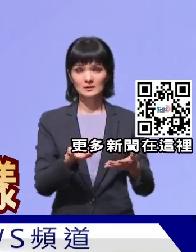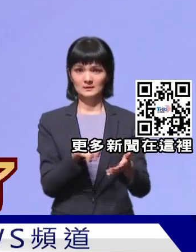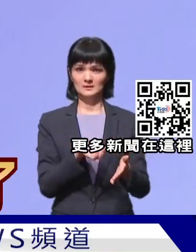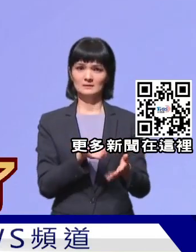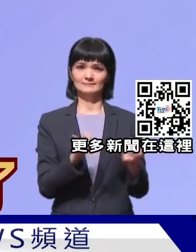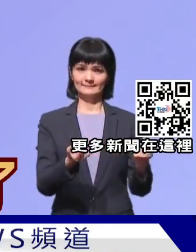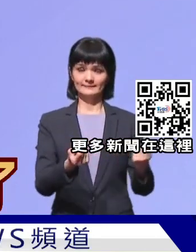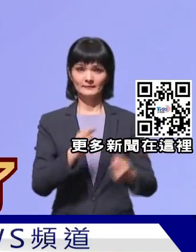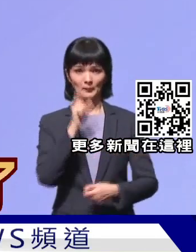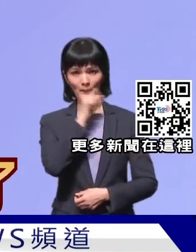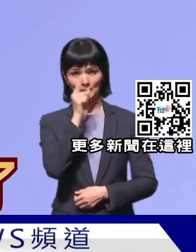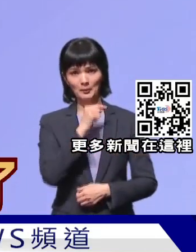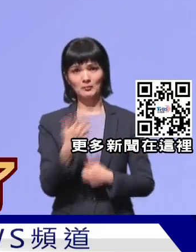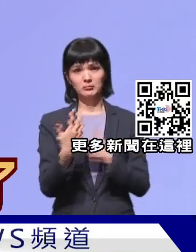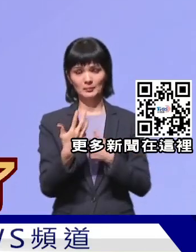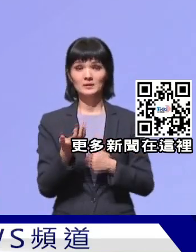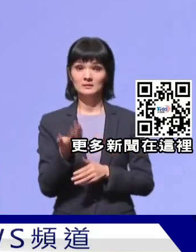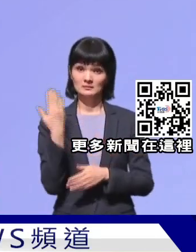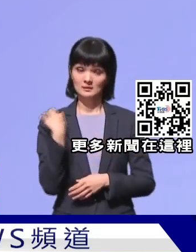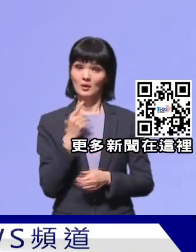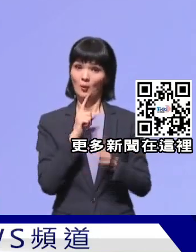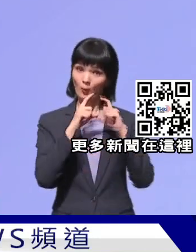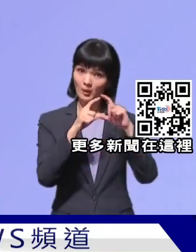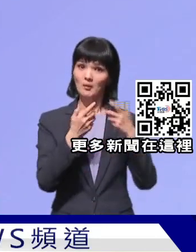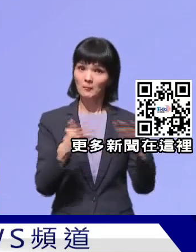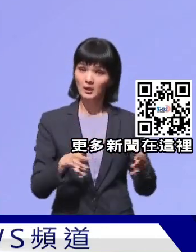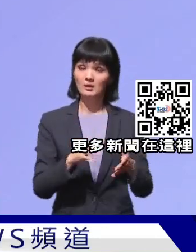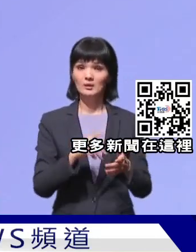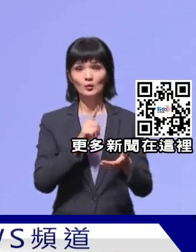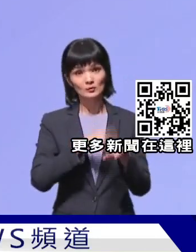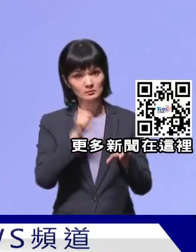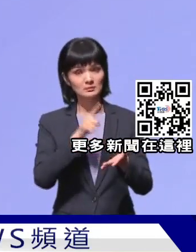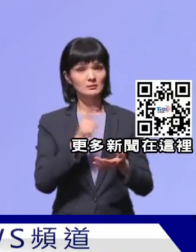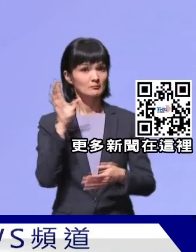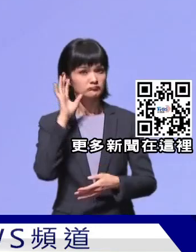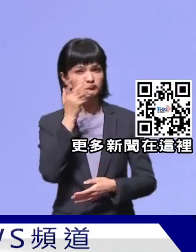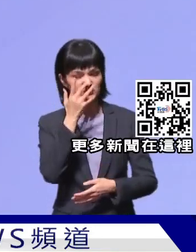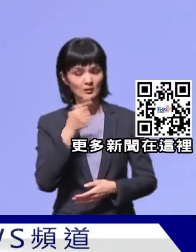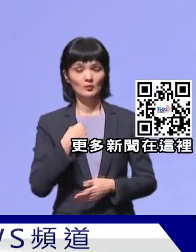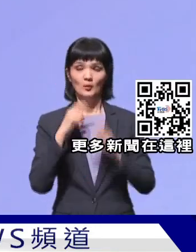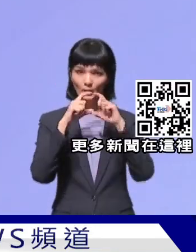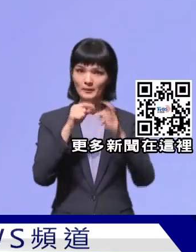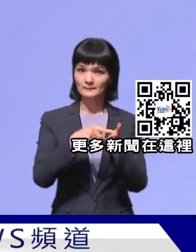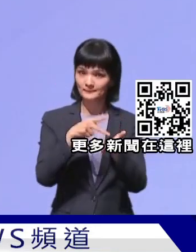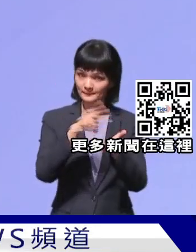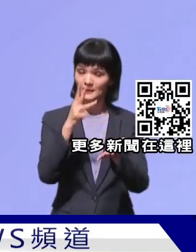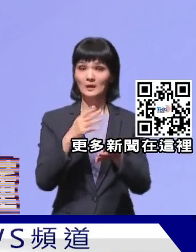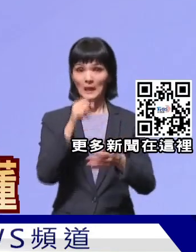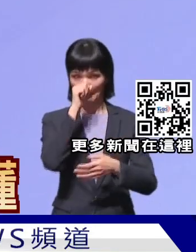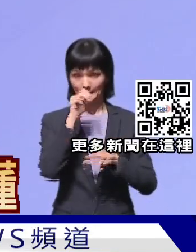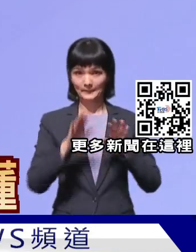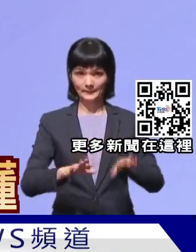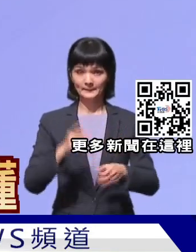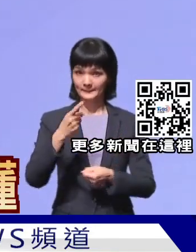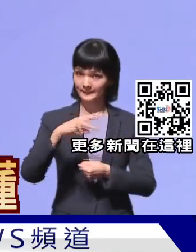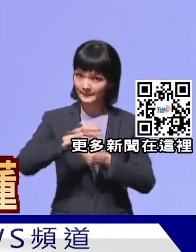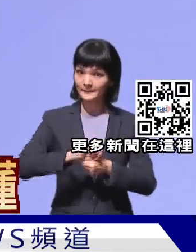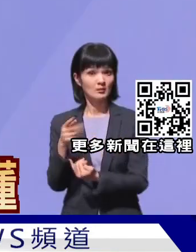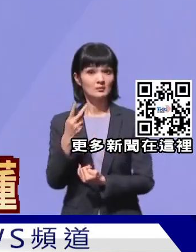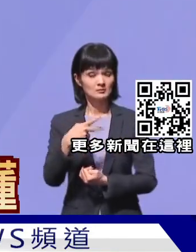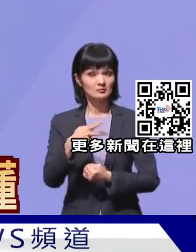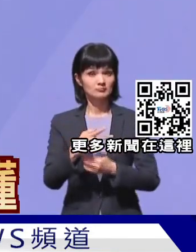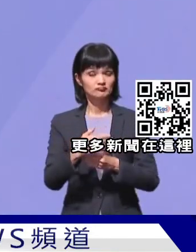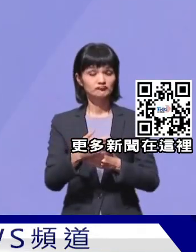样，有些问题已经讲过了，讲一遍他还听不懂。我讲过2-3遍了，今天我再讲一遍，看他能不能听得